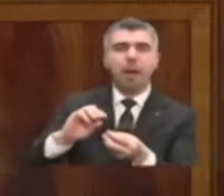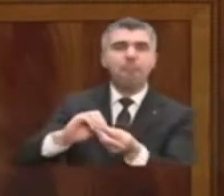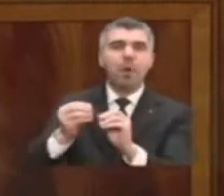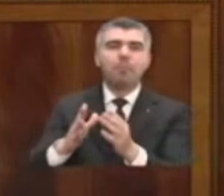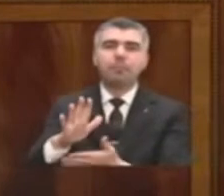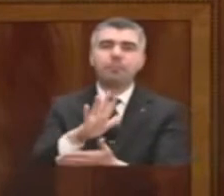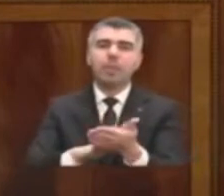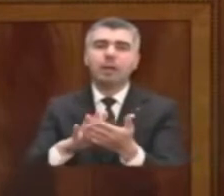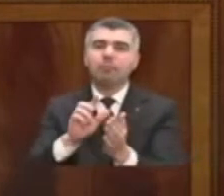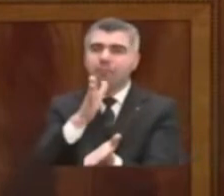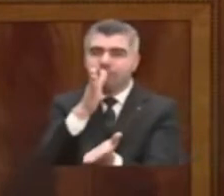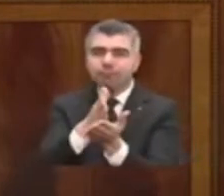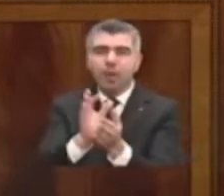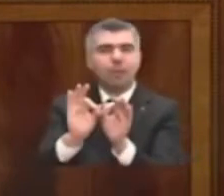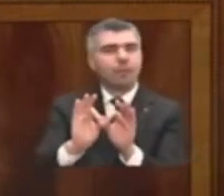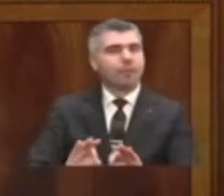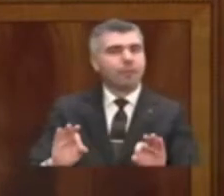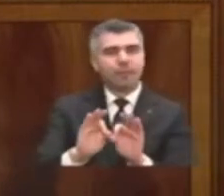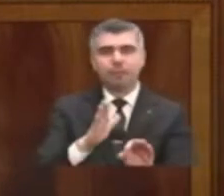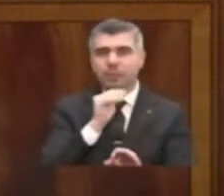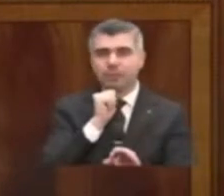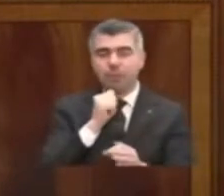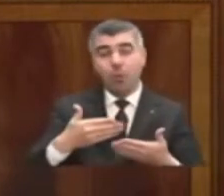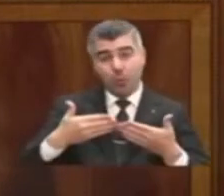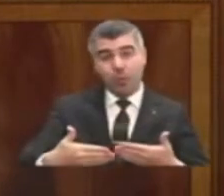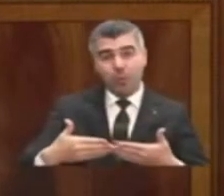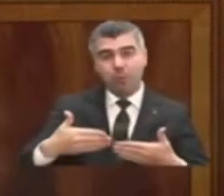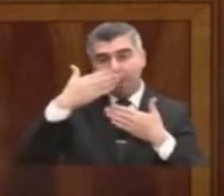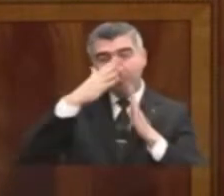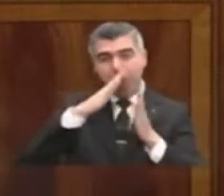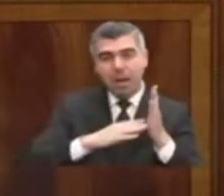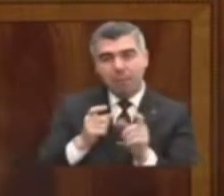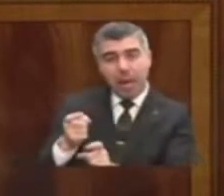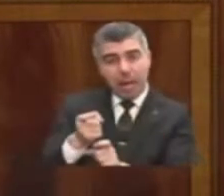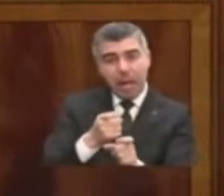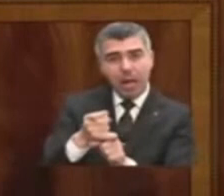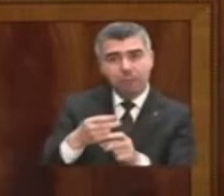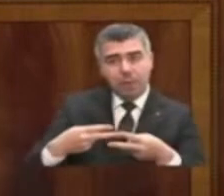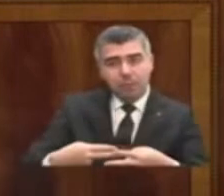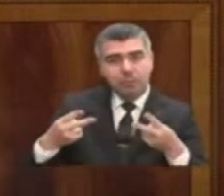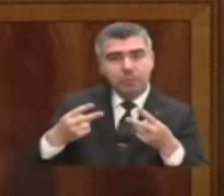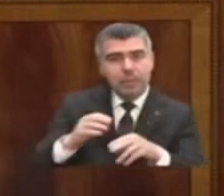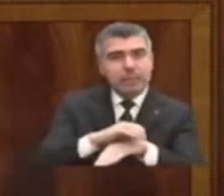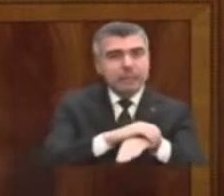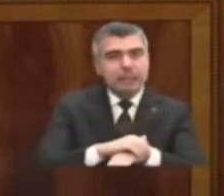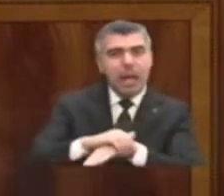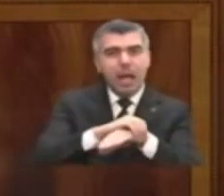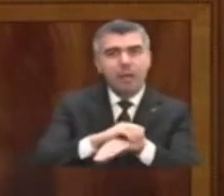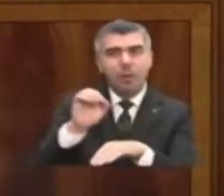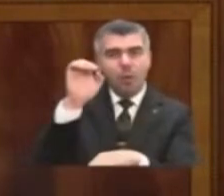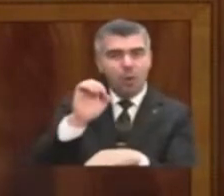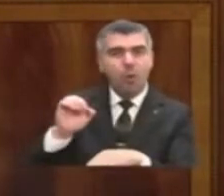كل مصداقيه والاستقلاليه ان بلدنا لم يعلن الحرب على دوله من دول الاتحاد لكي